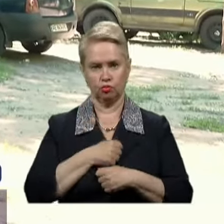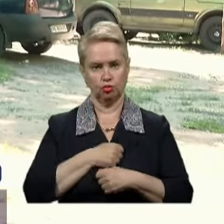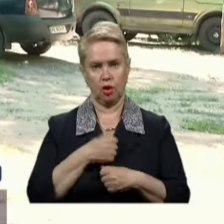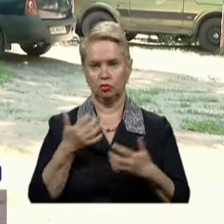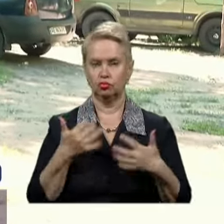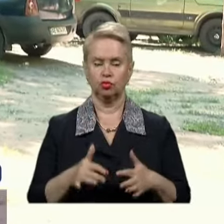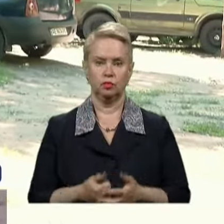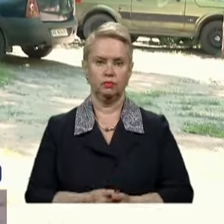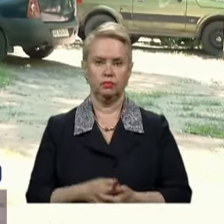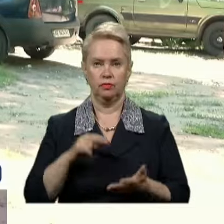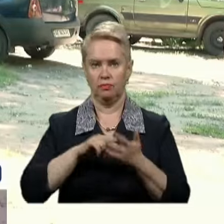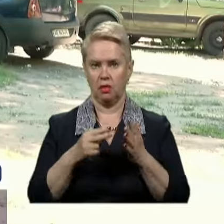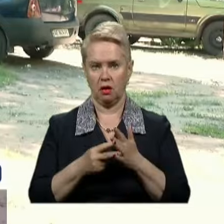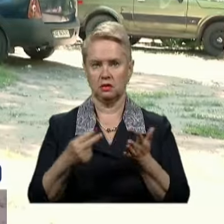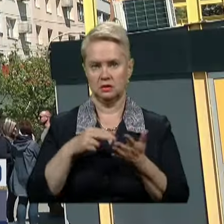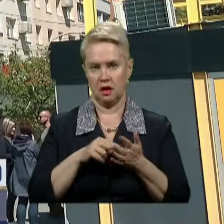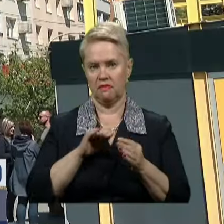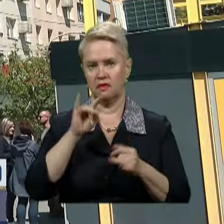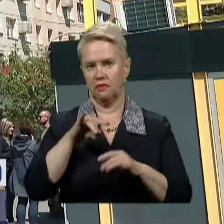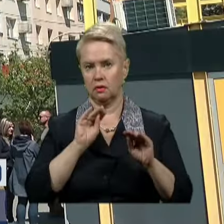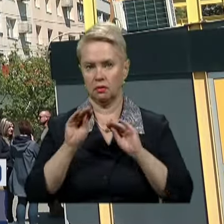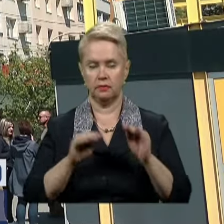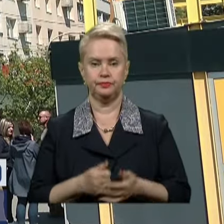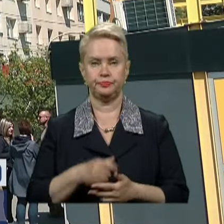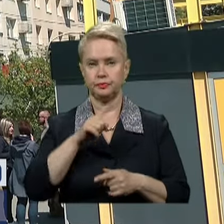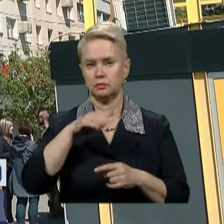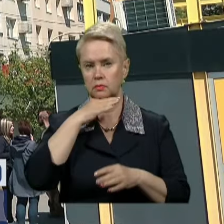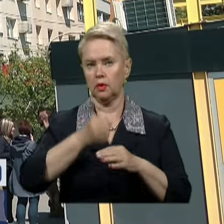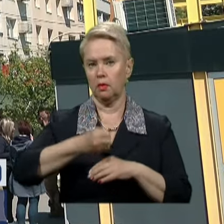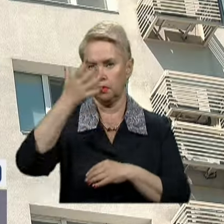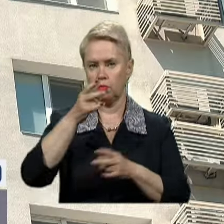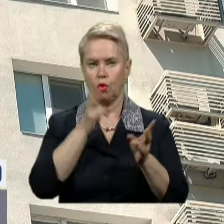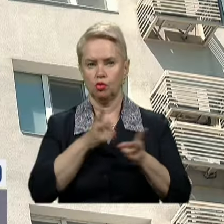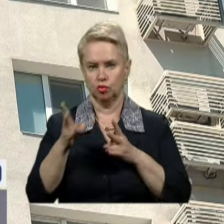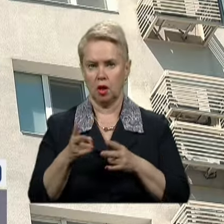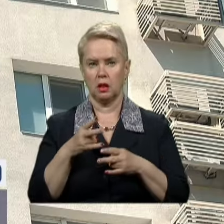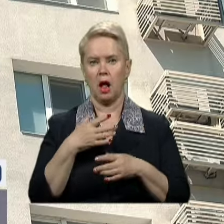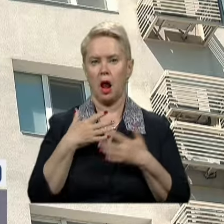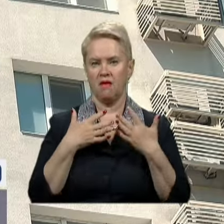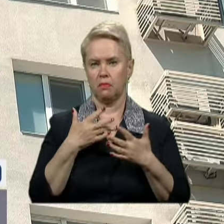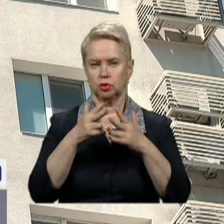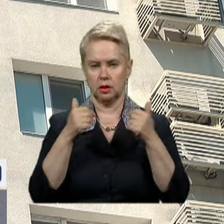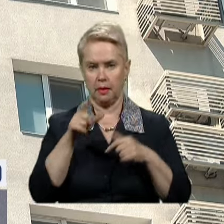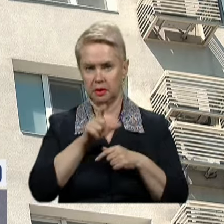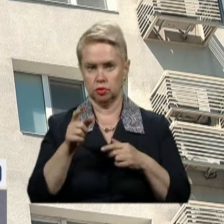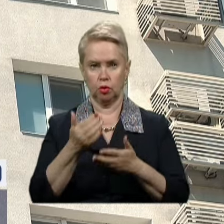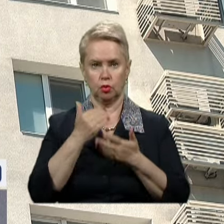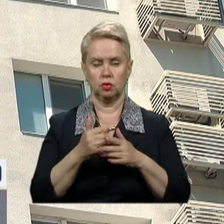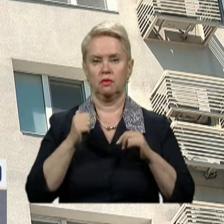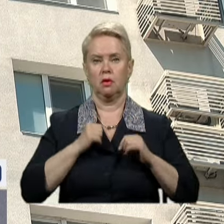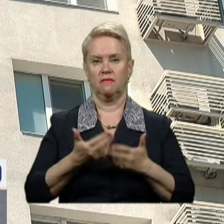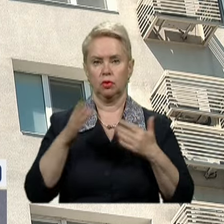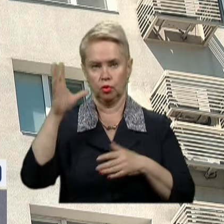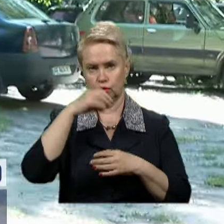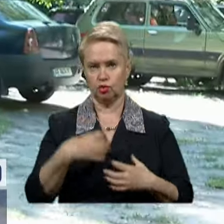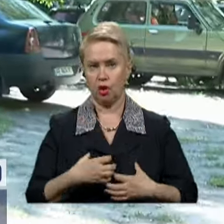уже плани вставить вікна зараз. Загалом декілька багатоповерхівок пошкоджені на лівобережжі Дніпра. Місцеві ж досі відходять від